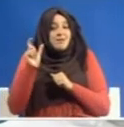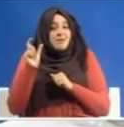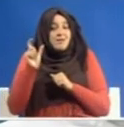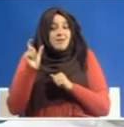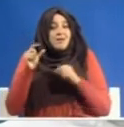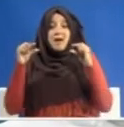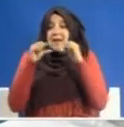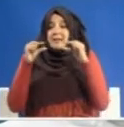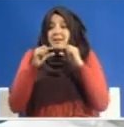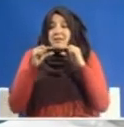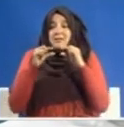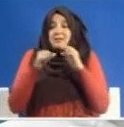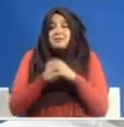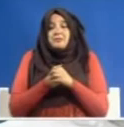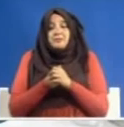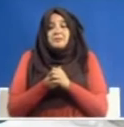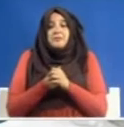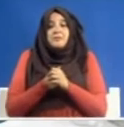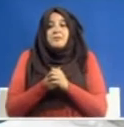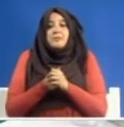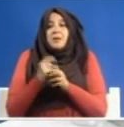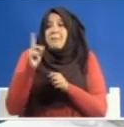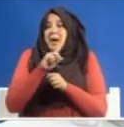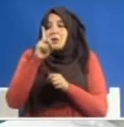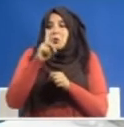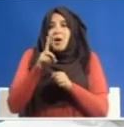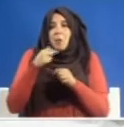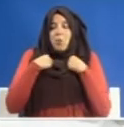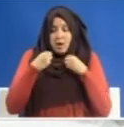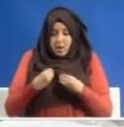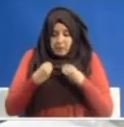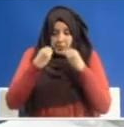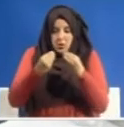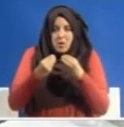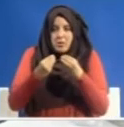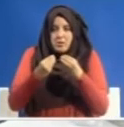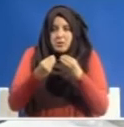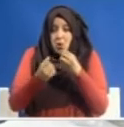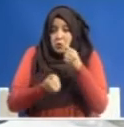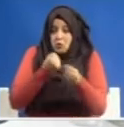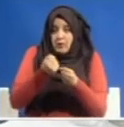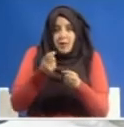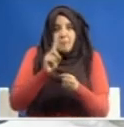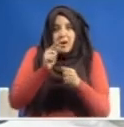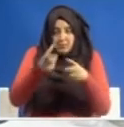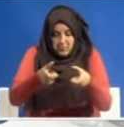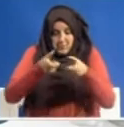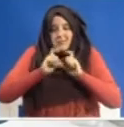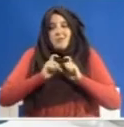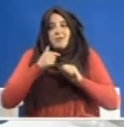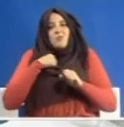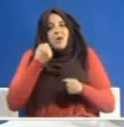نبوي شريف. إذن لا يجوز الإضرار لا وجه على وجه المبادئة ولا على